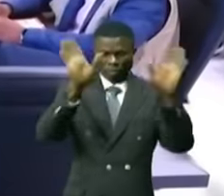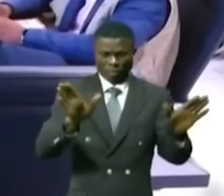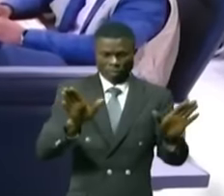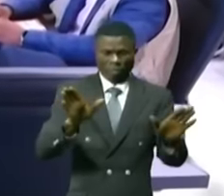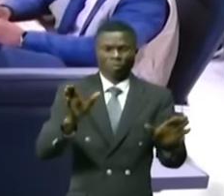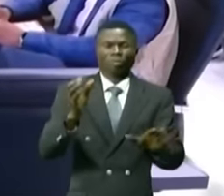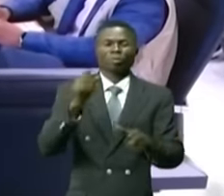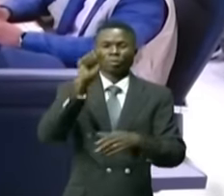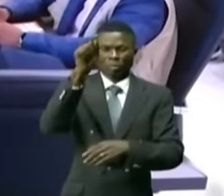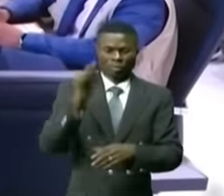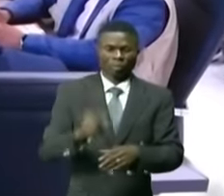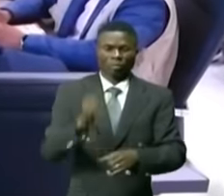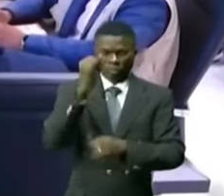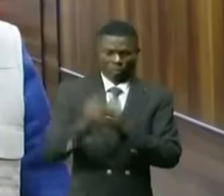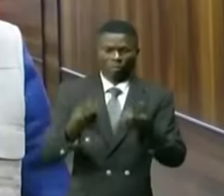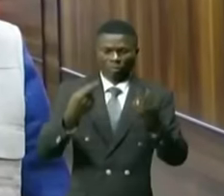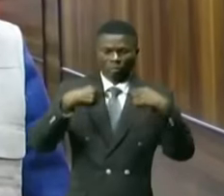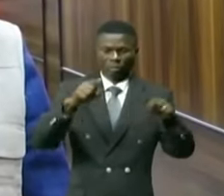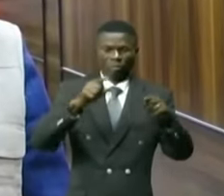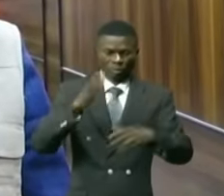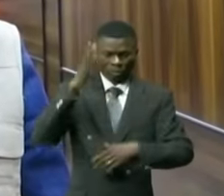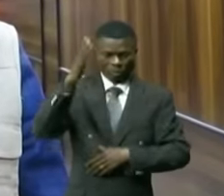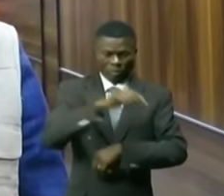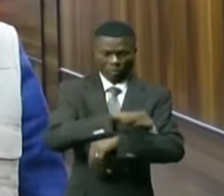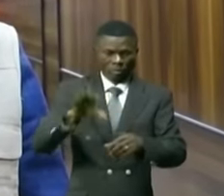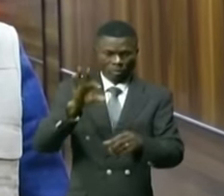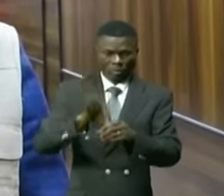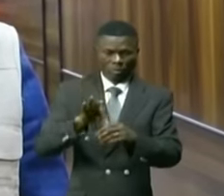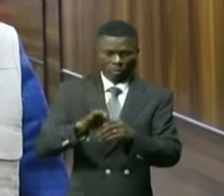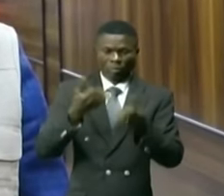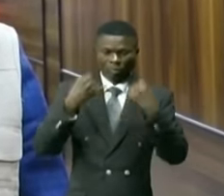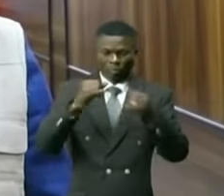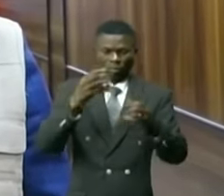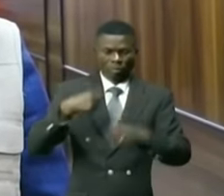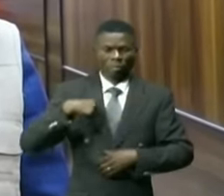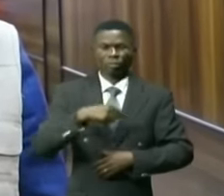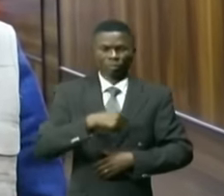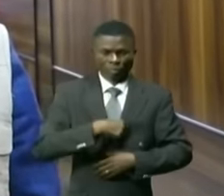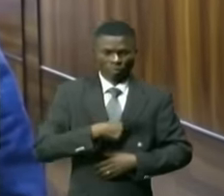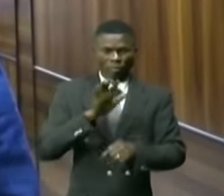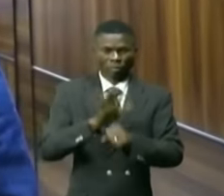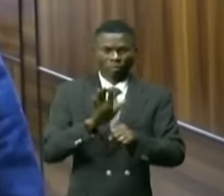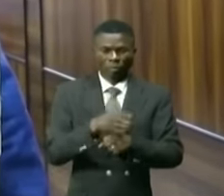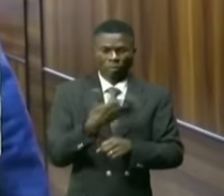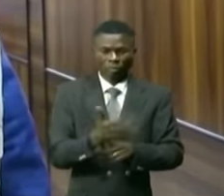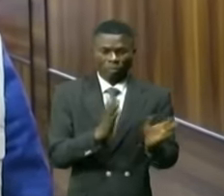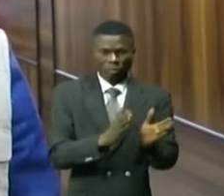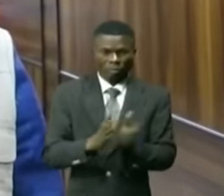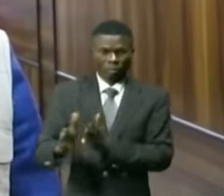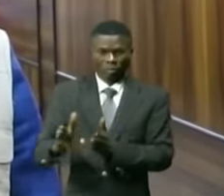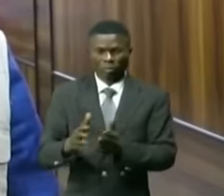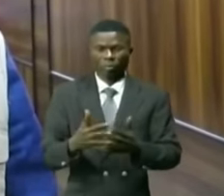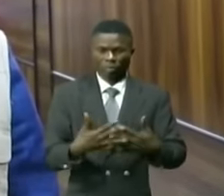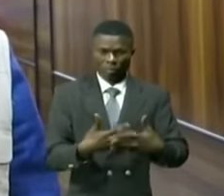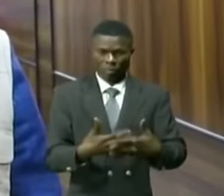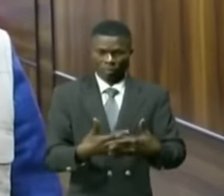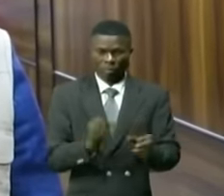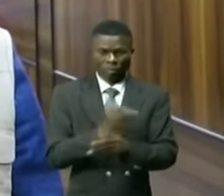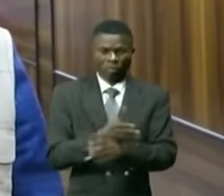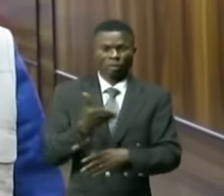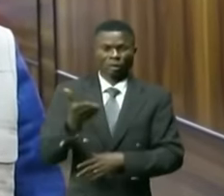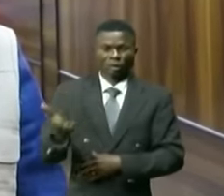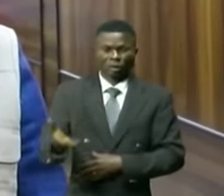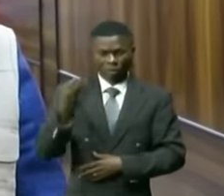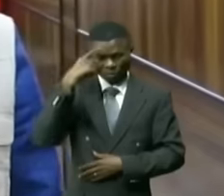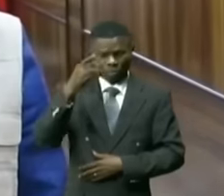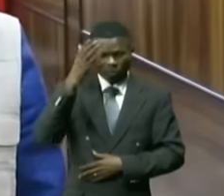Le résultat final qui sera publié. La CENI nous a également informé de certaines dispositions logistiques qui sont mises en place pour